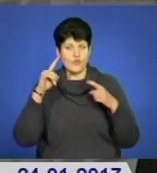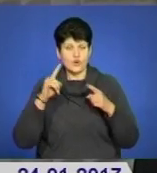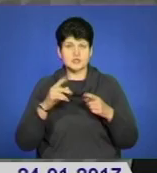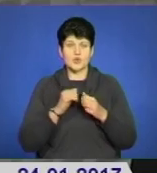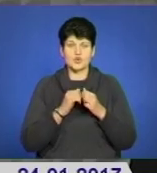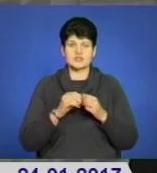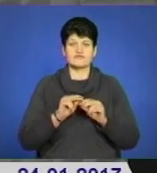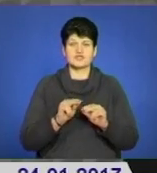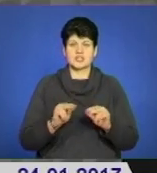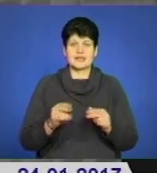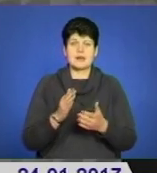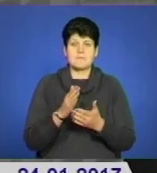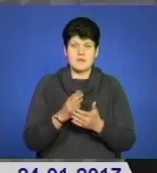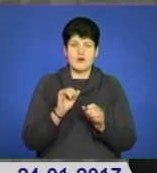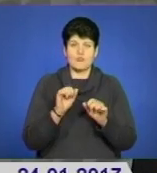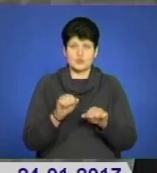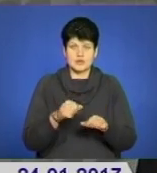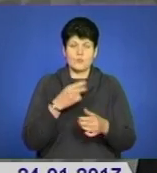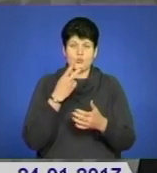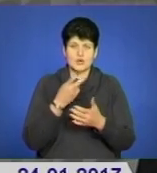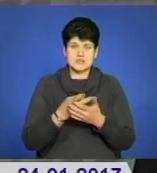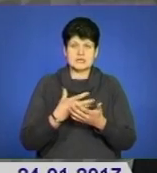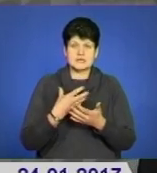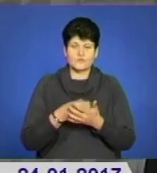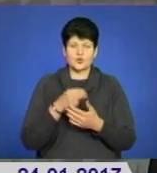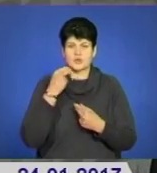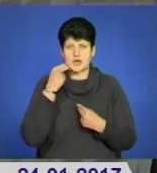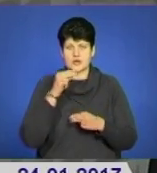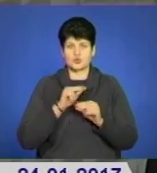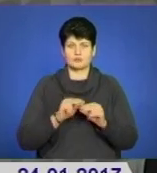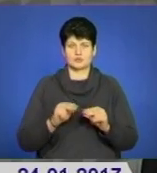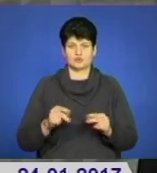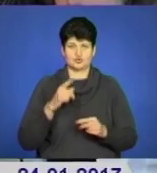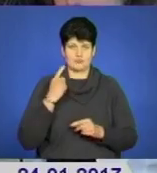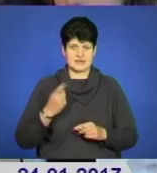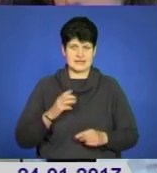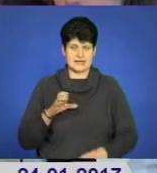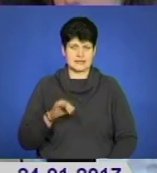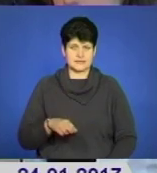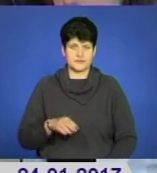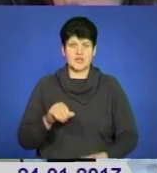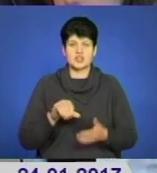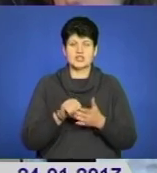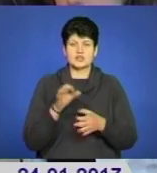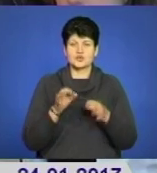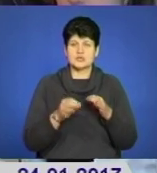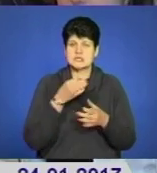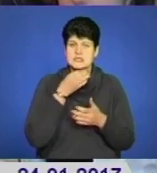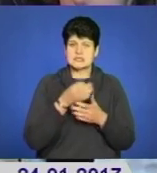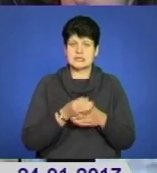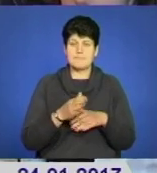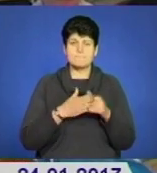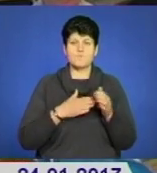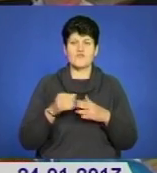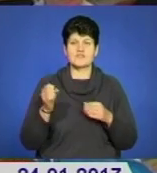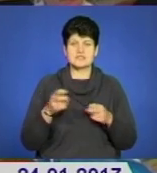кожен вчитель мав можливість показати свою найкращу педагогічну майстерність. Члени журі зауважили, що